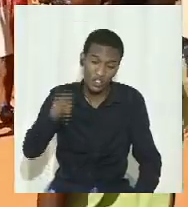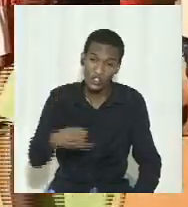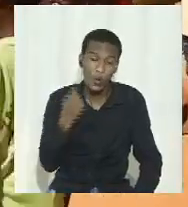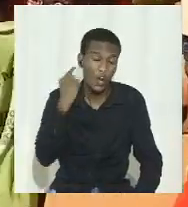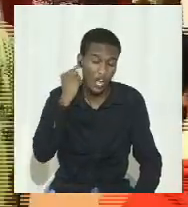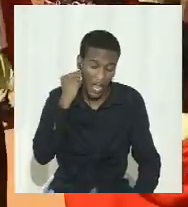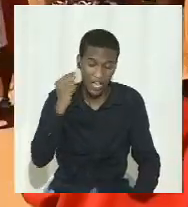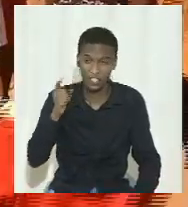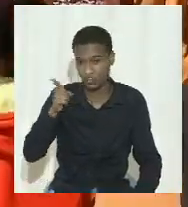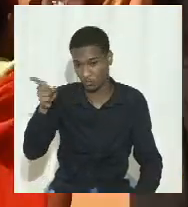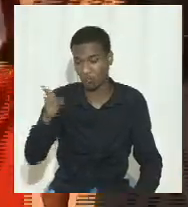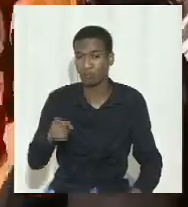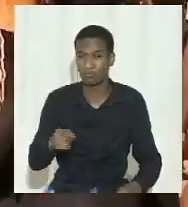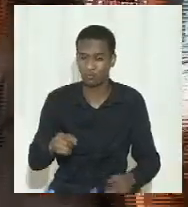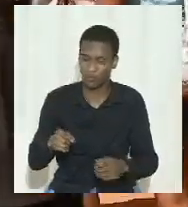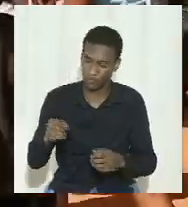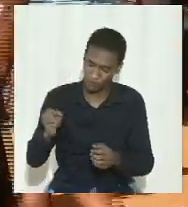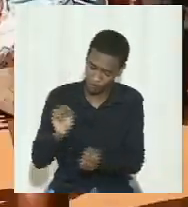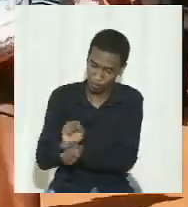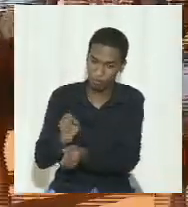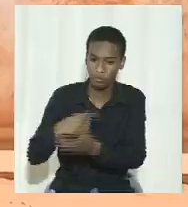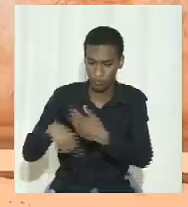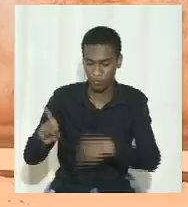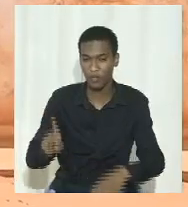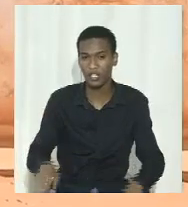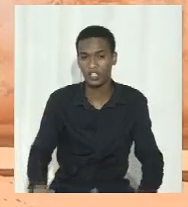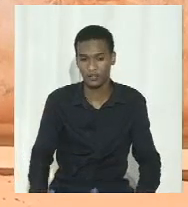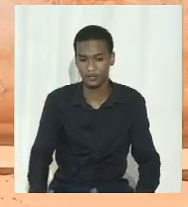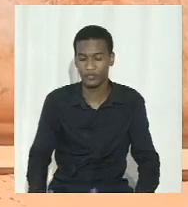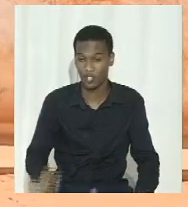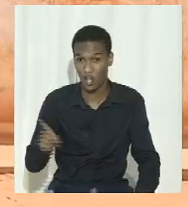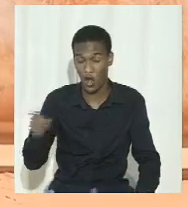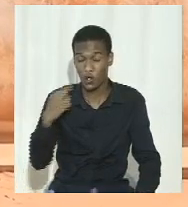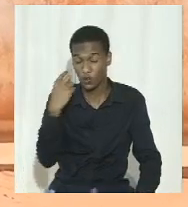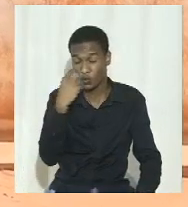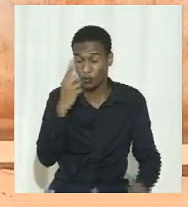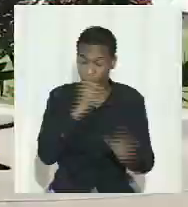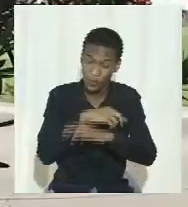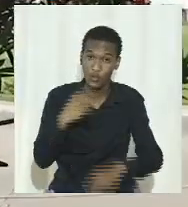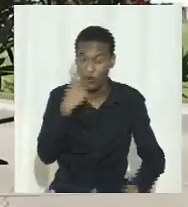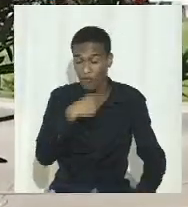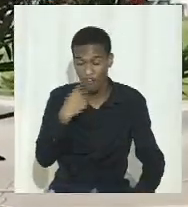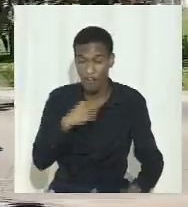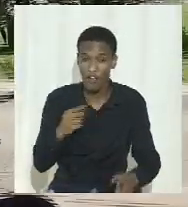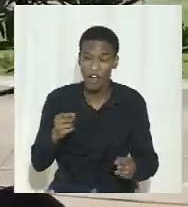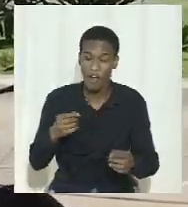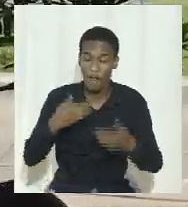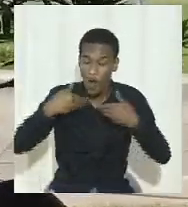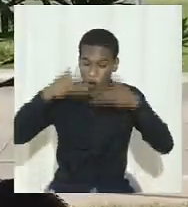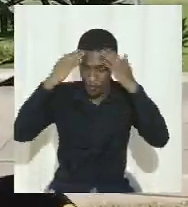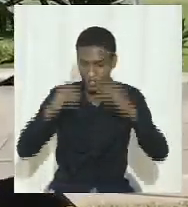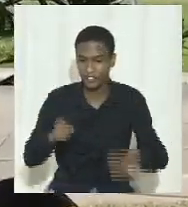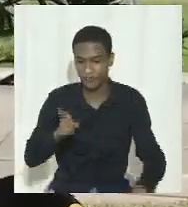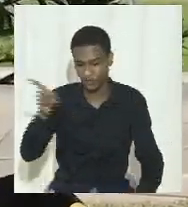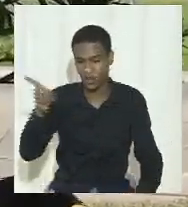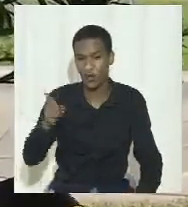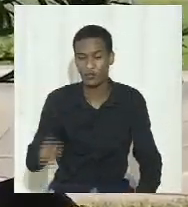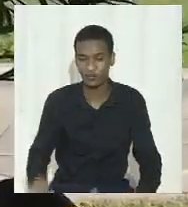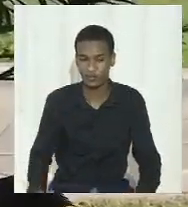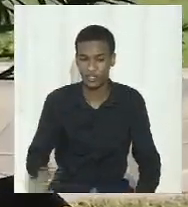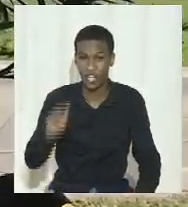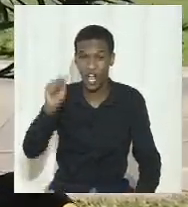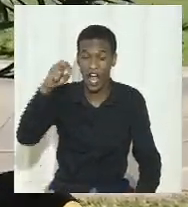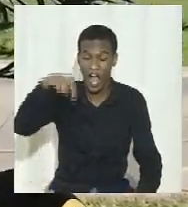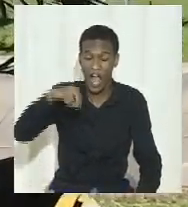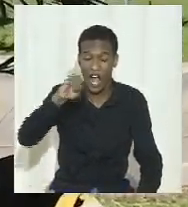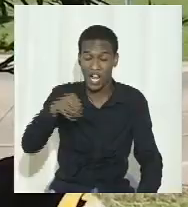mila hamafisina izany hoy ny solomavam-bahoaka lany tao amin'ny distrika ny Anjozorobe. Eto ny depute an'Anjozorobe amin'ny solotena vahoaka anahy dia